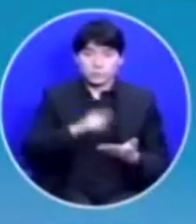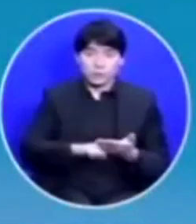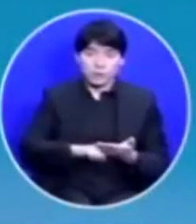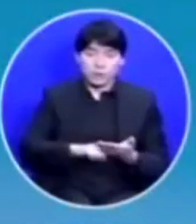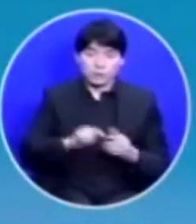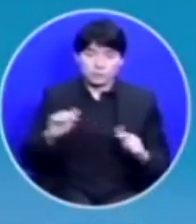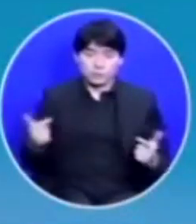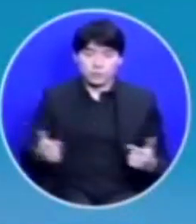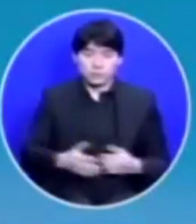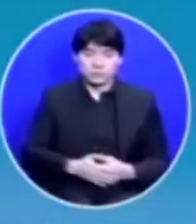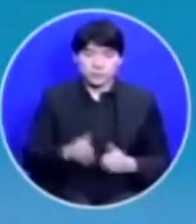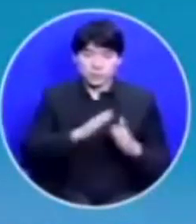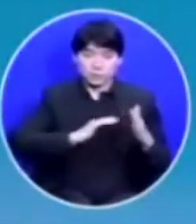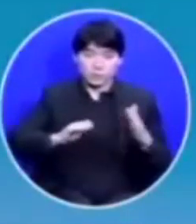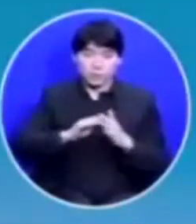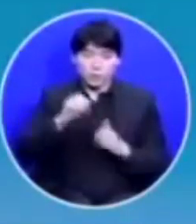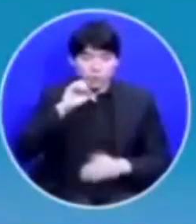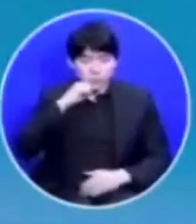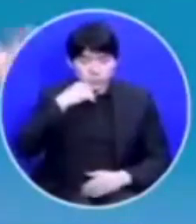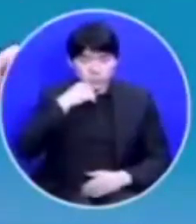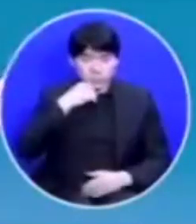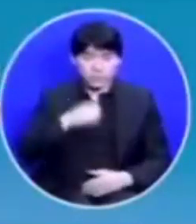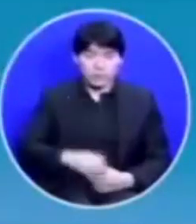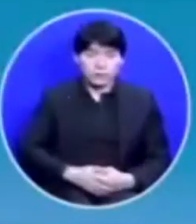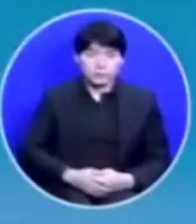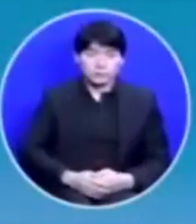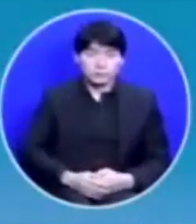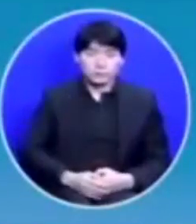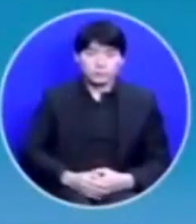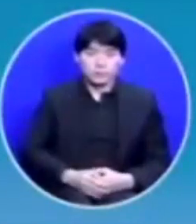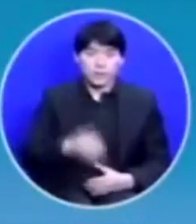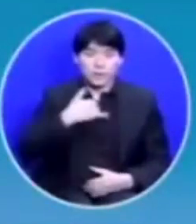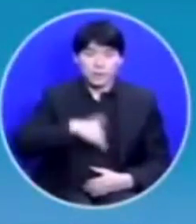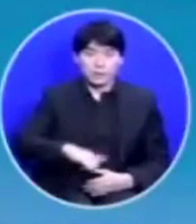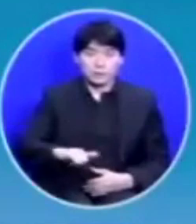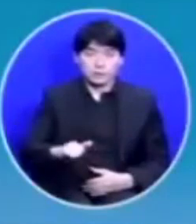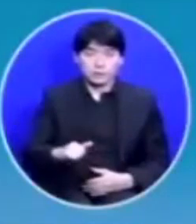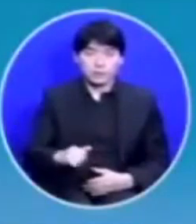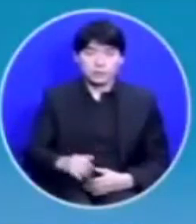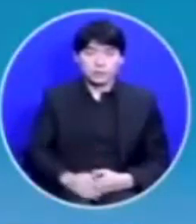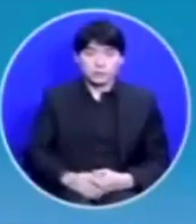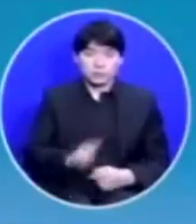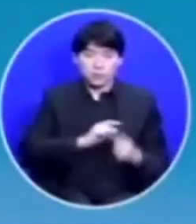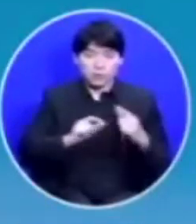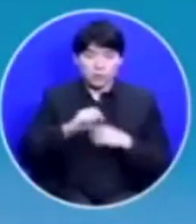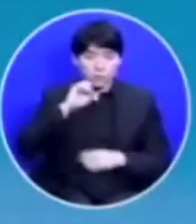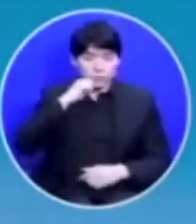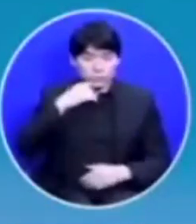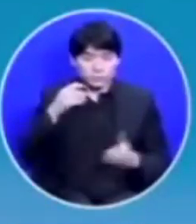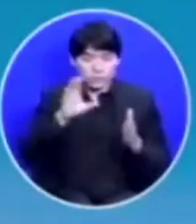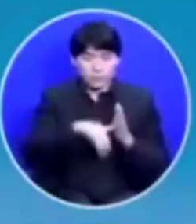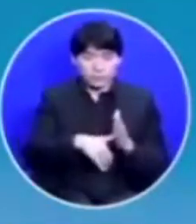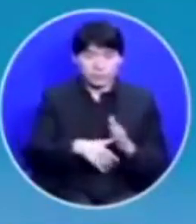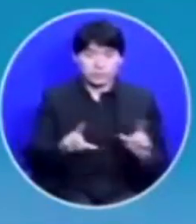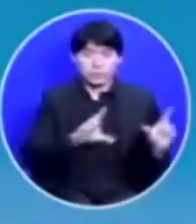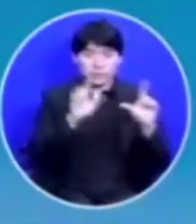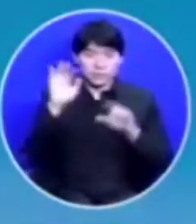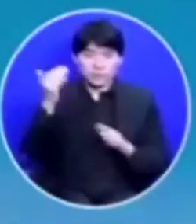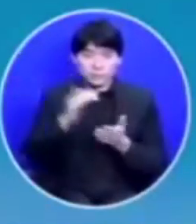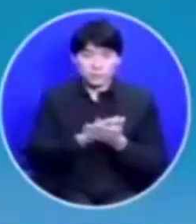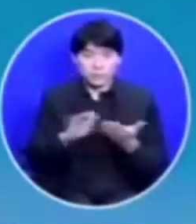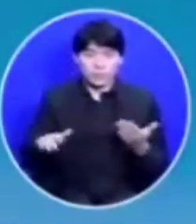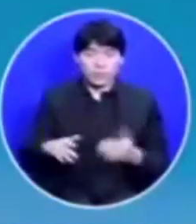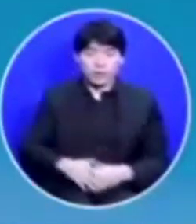않습니다 우리가 겪는 것보다 말할 수 없이 어려운 때를 아이들이 겪습니다 부모로부터 조은영